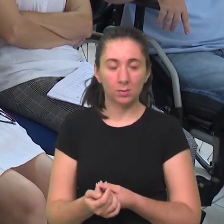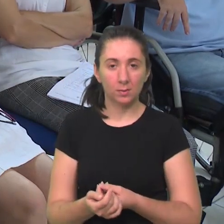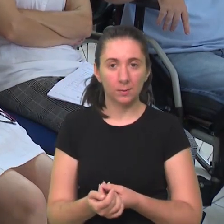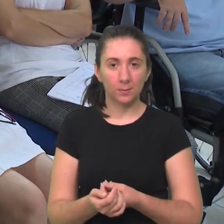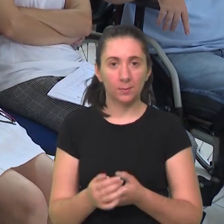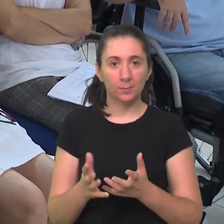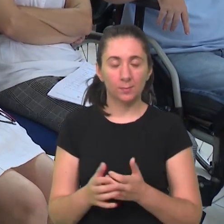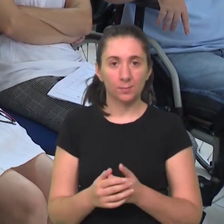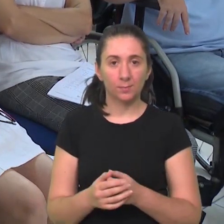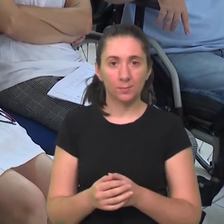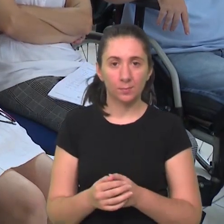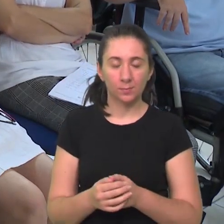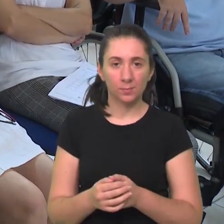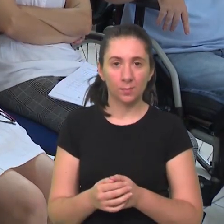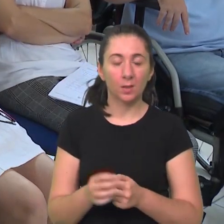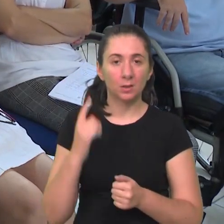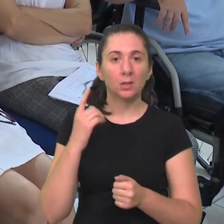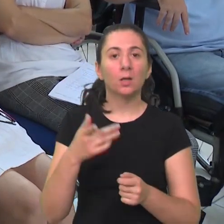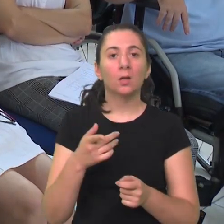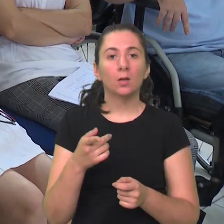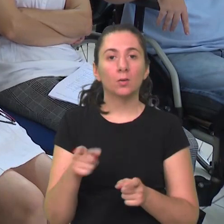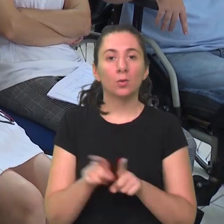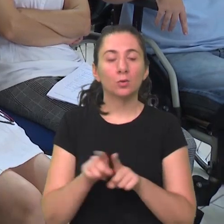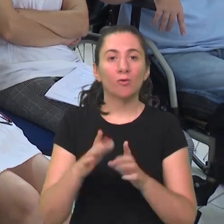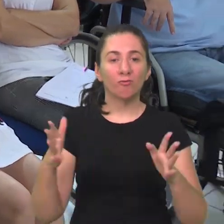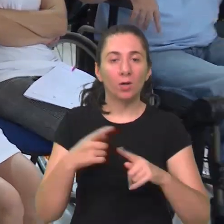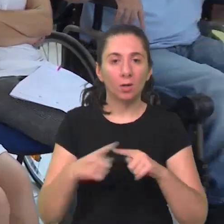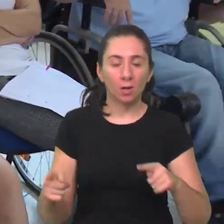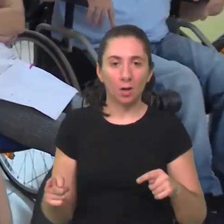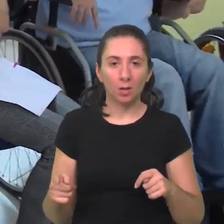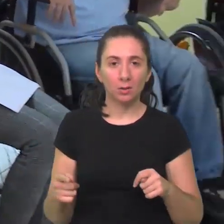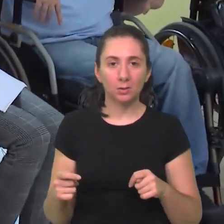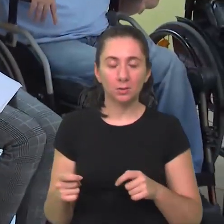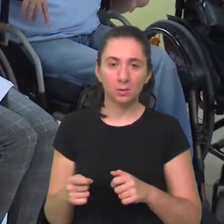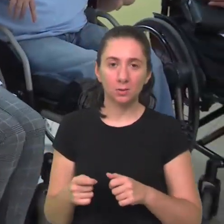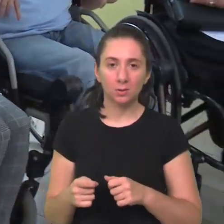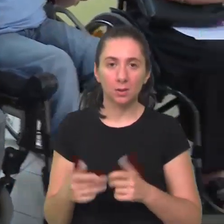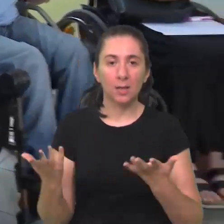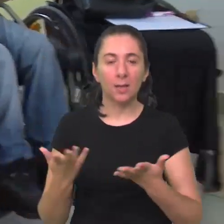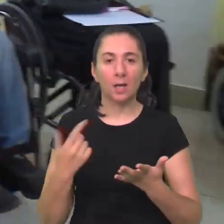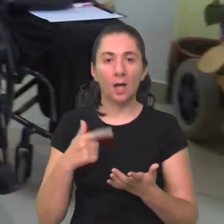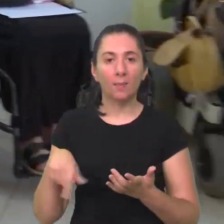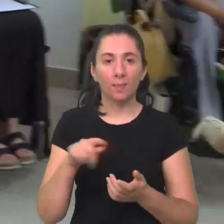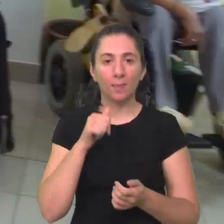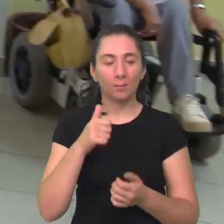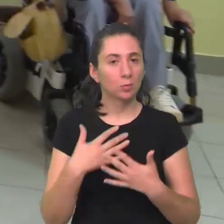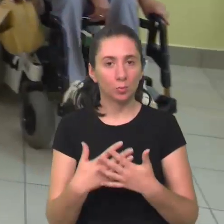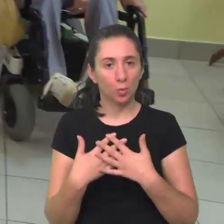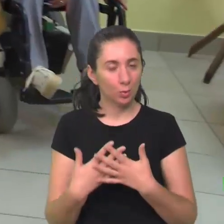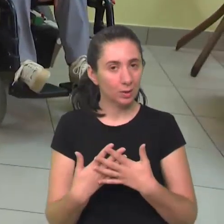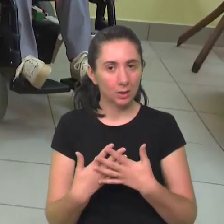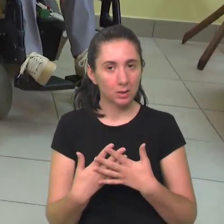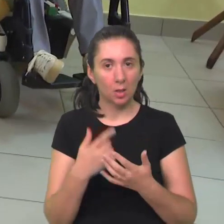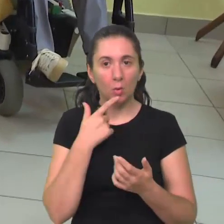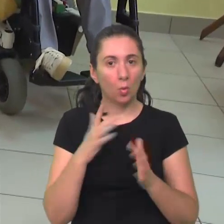ne kretala jesen. Da, da, ja, znate, i to je isto velika razlika o tome, jer kad mi ne možemo disati